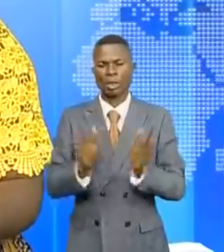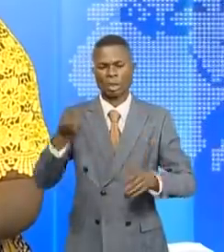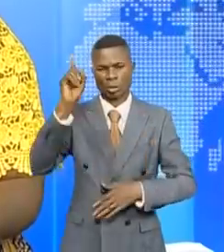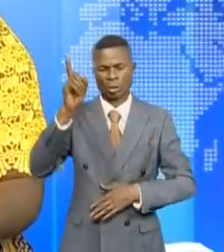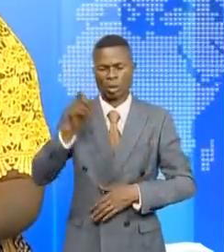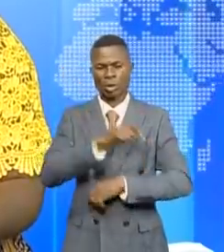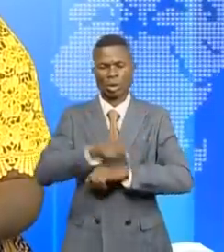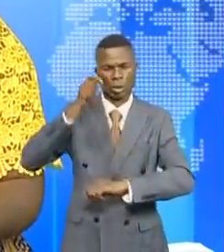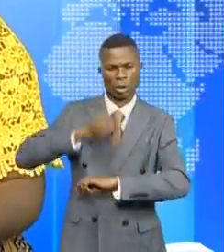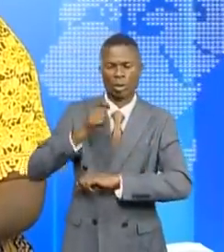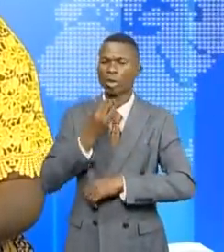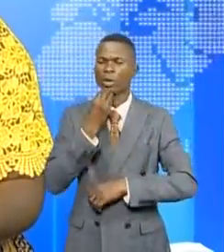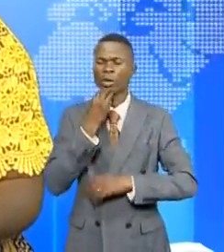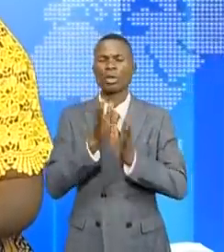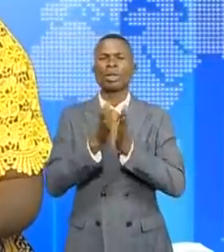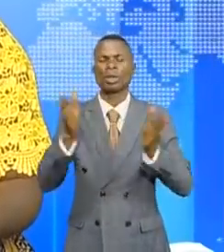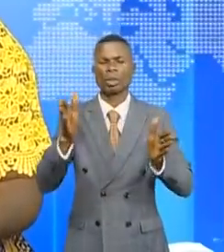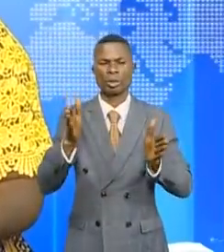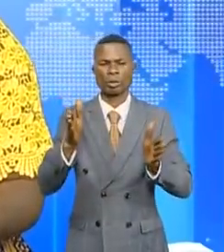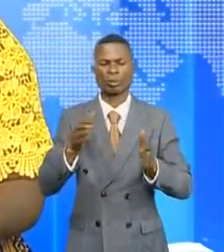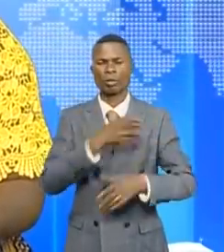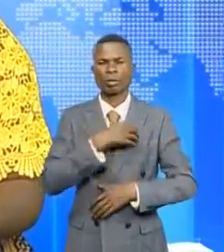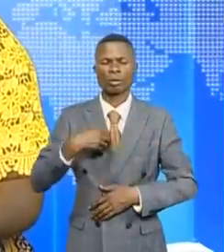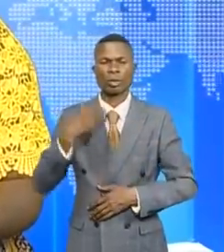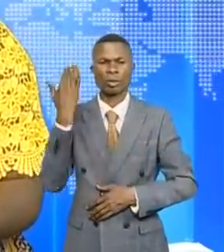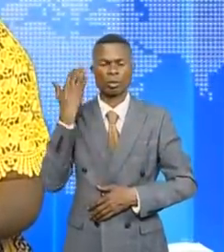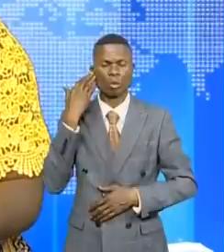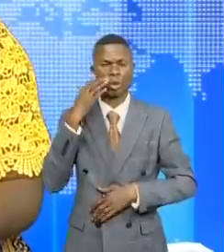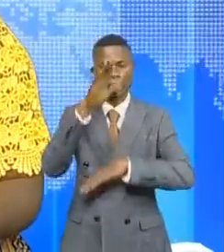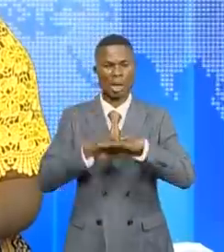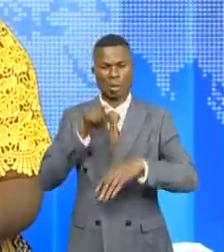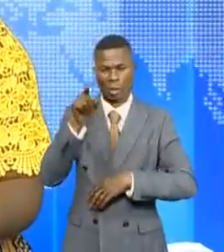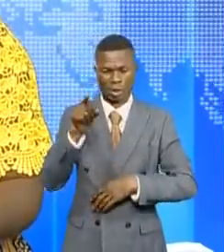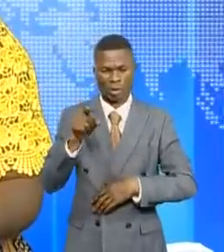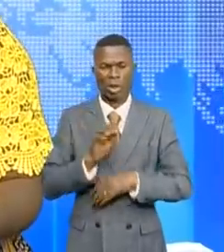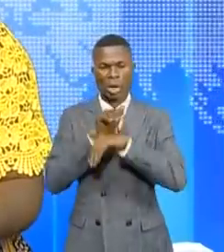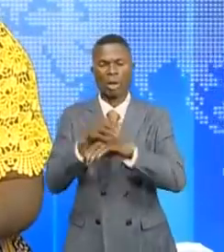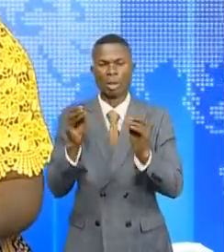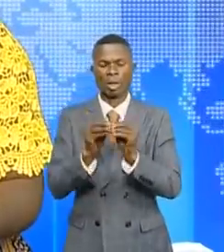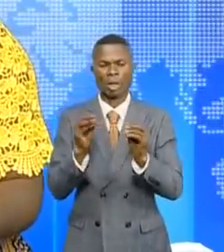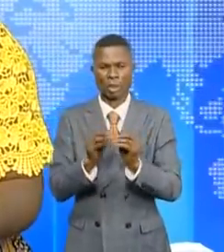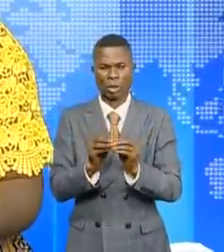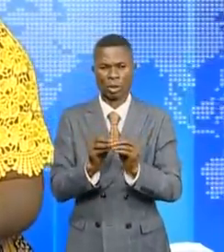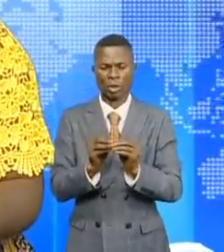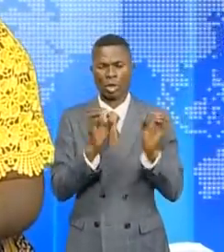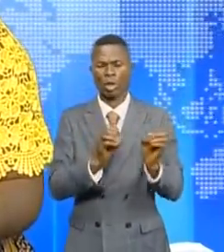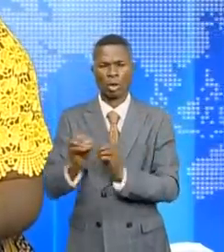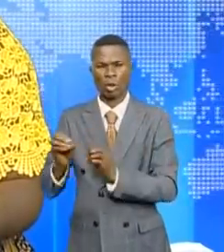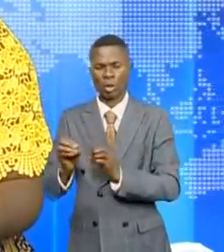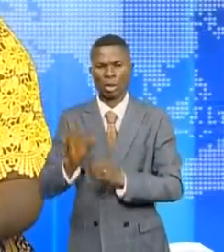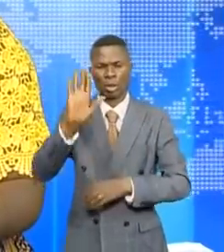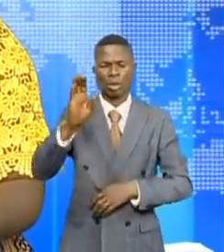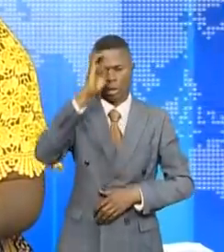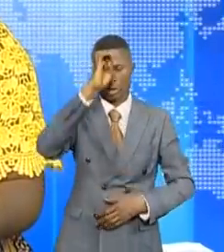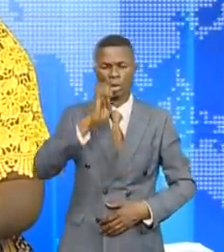parquets, inspecteurs généraux. Mesdames et messieurs, vous êtes conviés à prendre part à une réunion qu'organise son